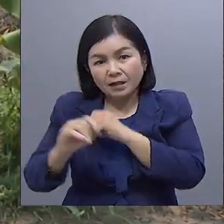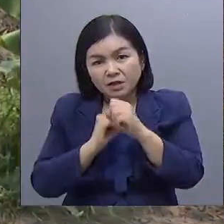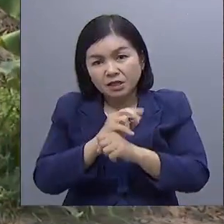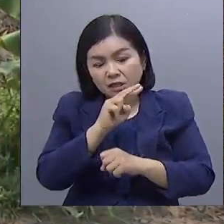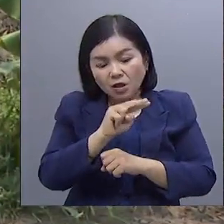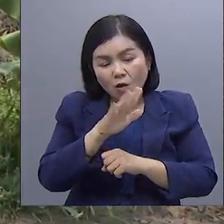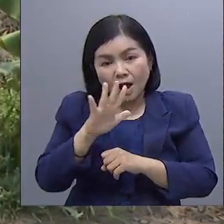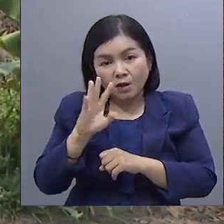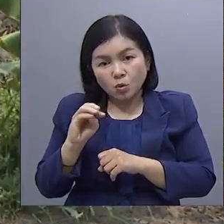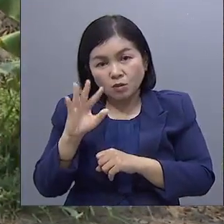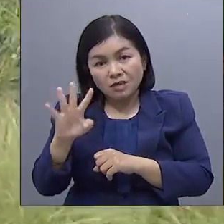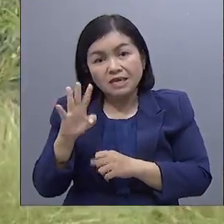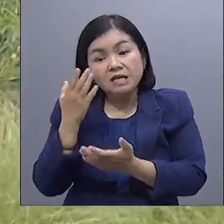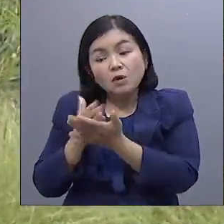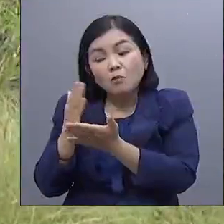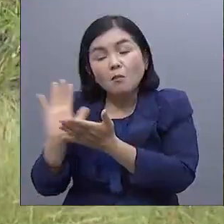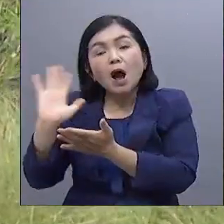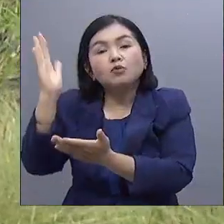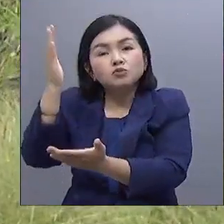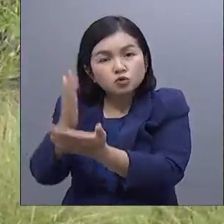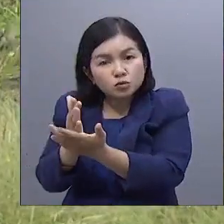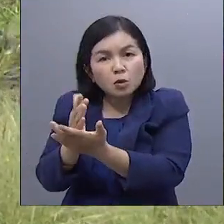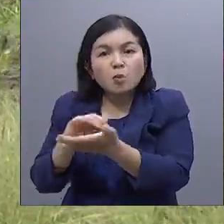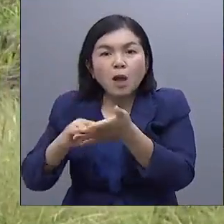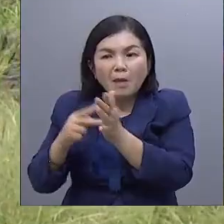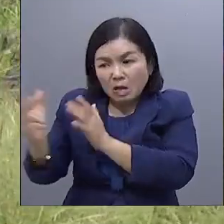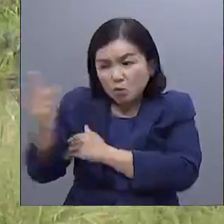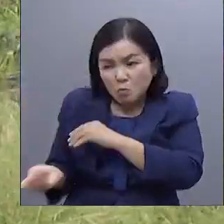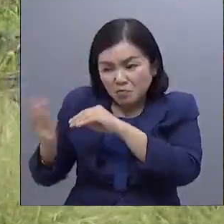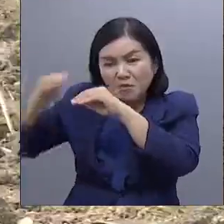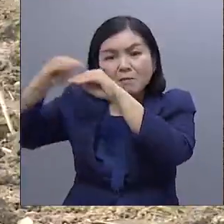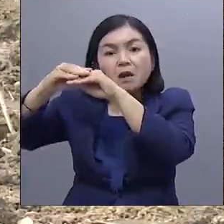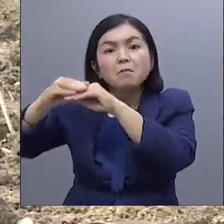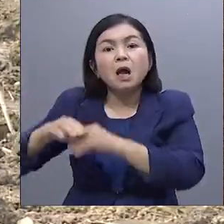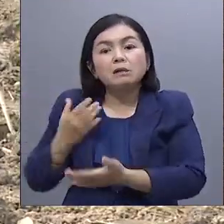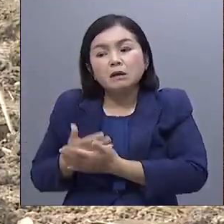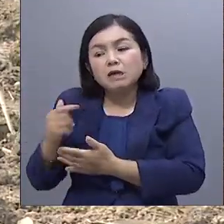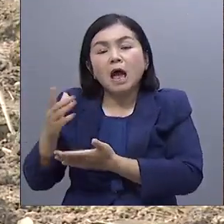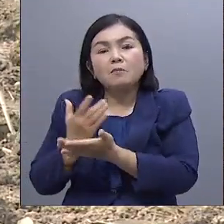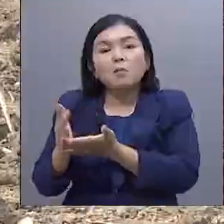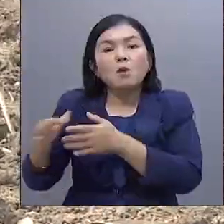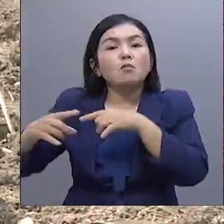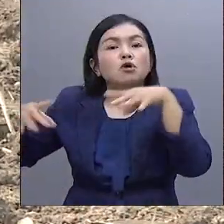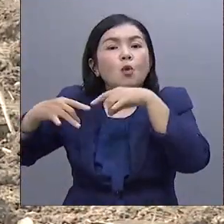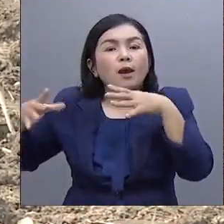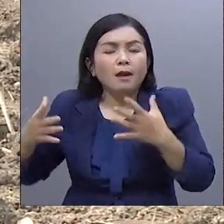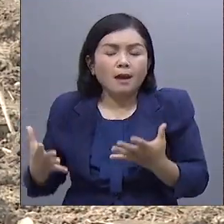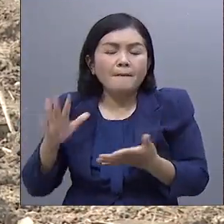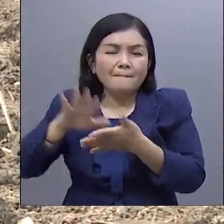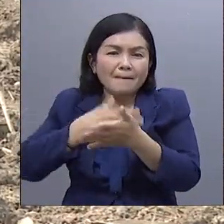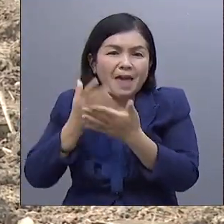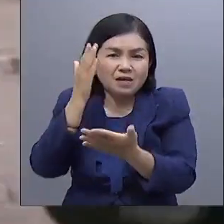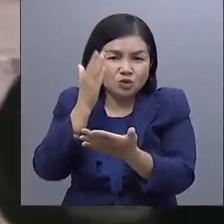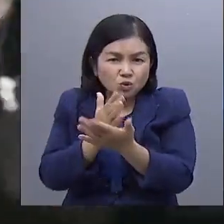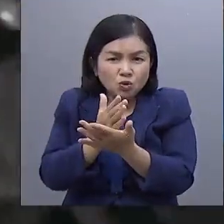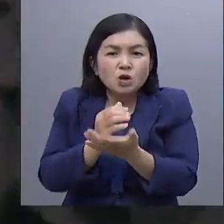2558-2564ชี้ว่าเกษตรกรที่พักหนี้มีหนี้เพิ่มขึ้นค่ะแล้วก็มีโอกาสผิดนัดชำระหนี้มากขึ้นด้วยแล้วก็นโยบายพักหนี้เนี่ยนะคะไม่ได้ช่วย